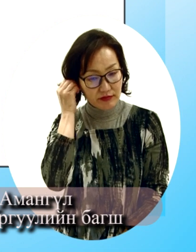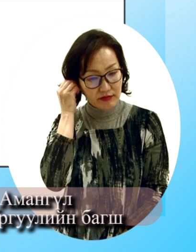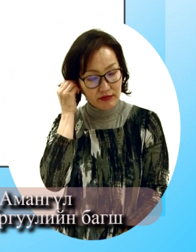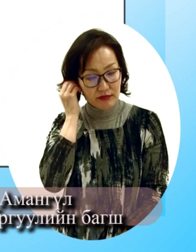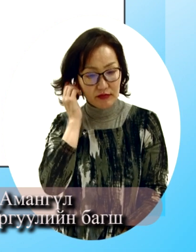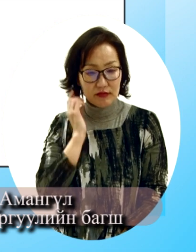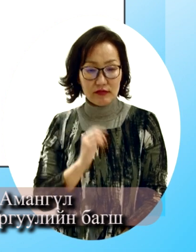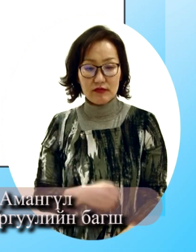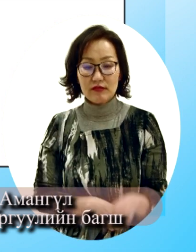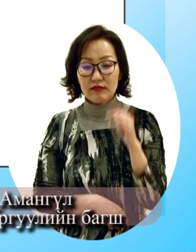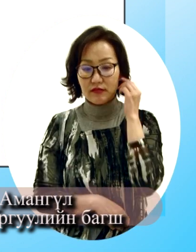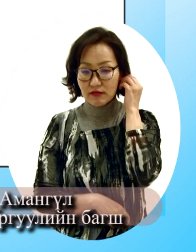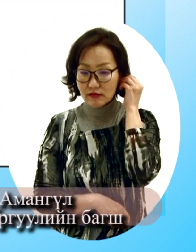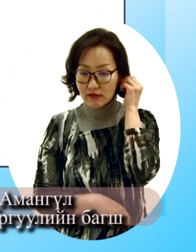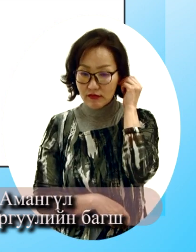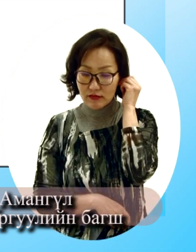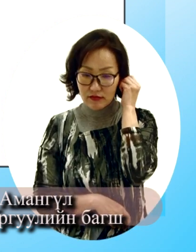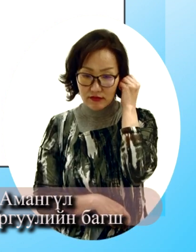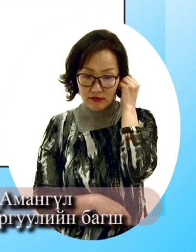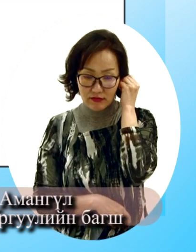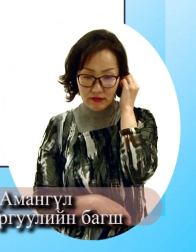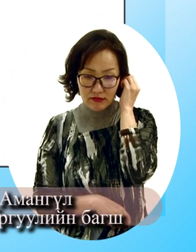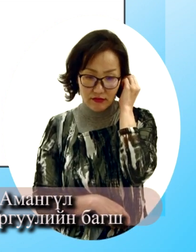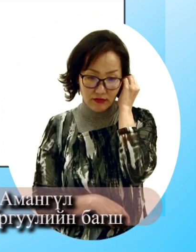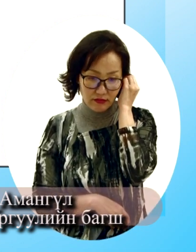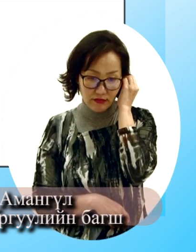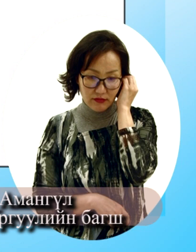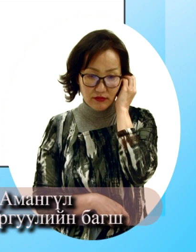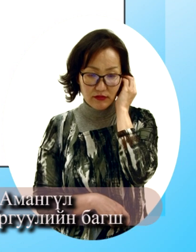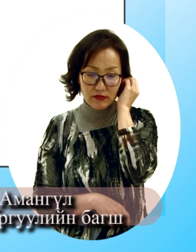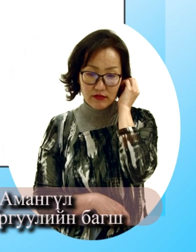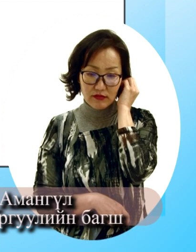амалын орындайтынын еске түсірейік.